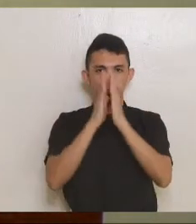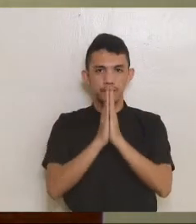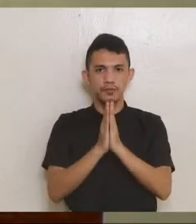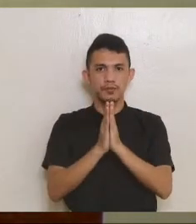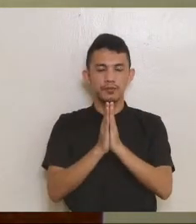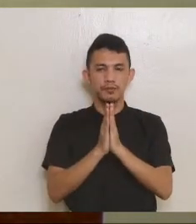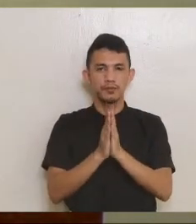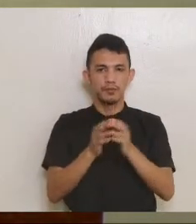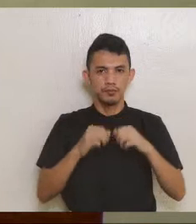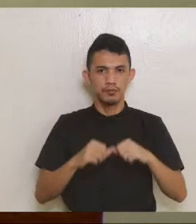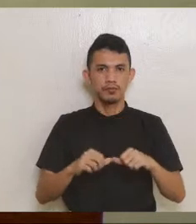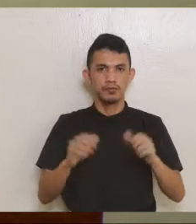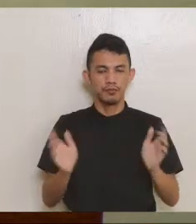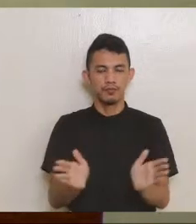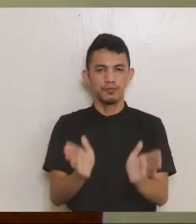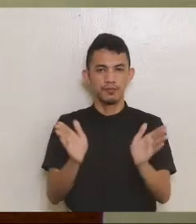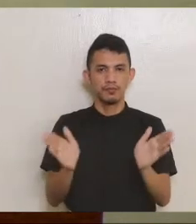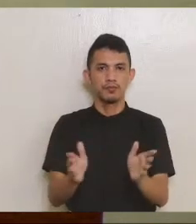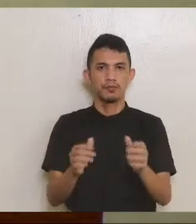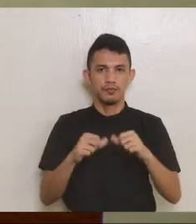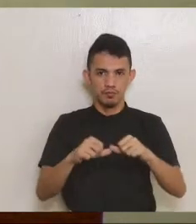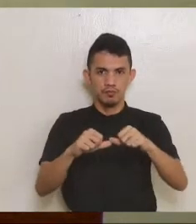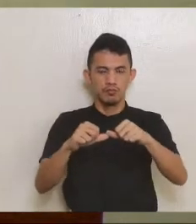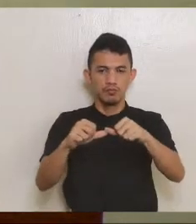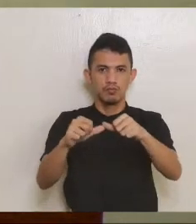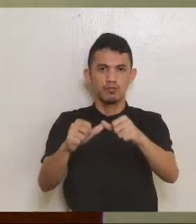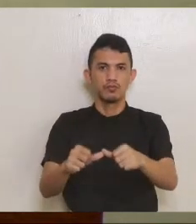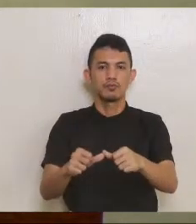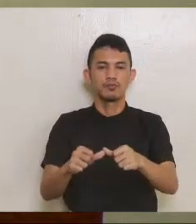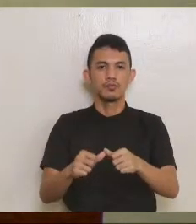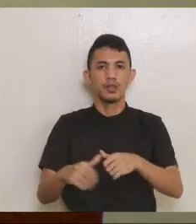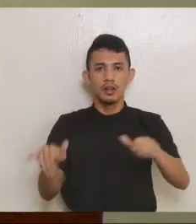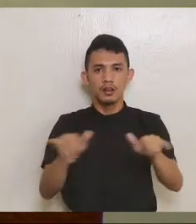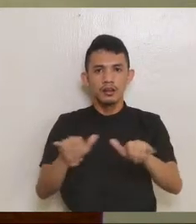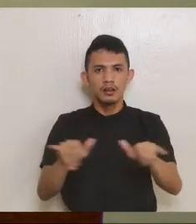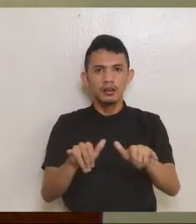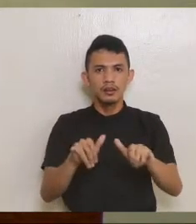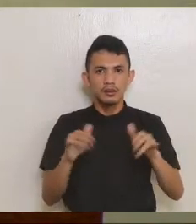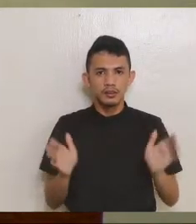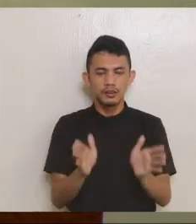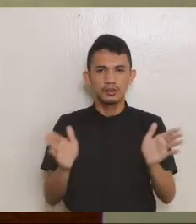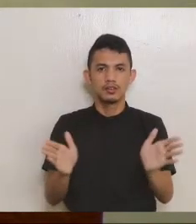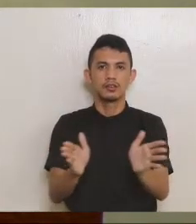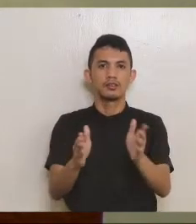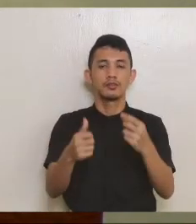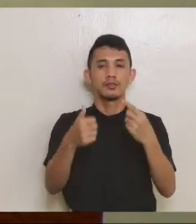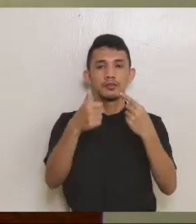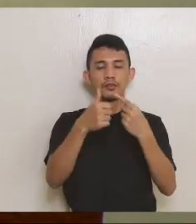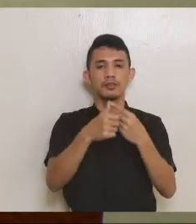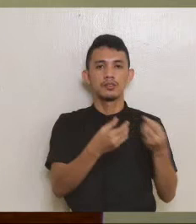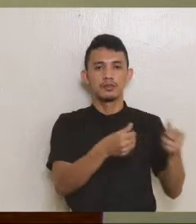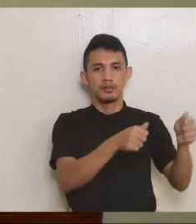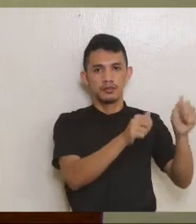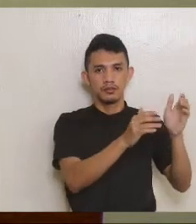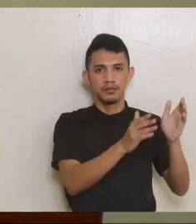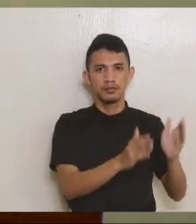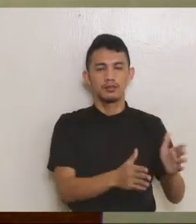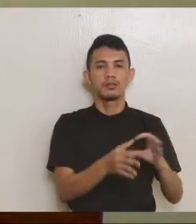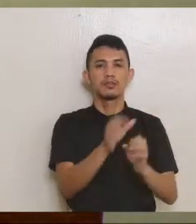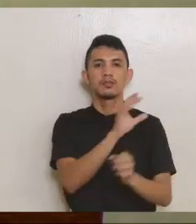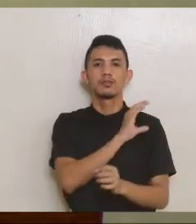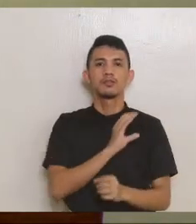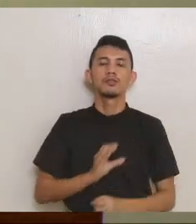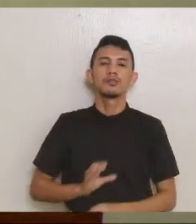kanunay sama sa kadasig sa unang mga tinun-an ni Hesus Kristo nga nakadawat sa Espiritu